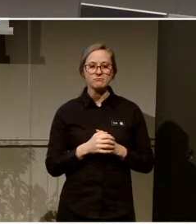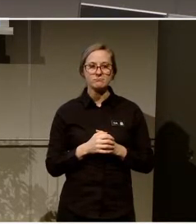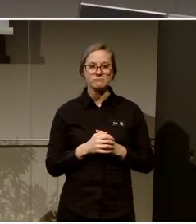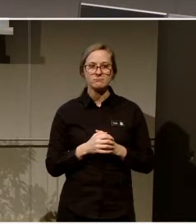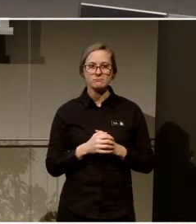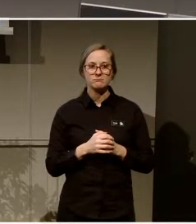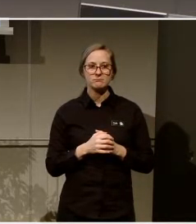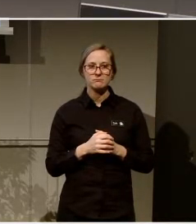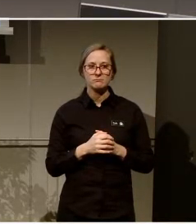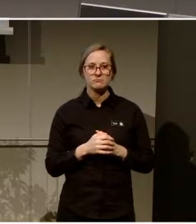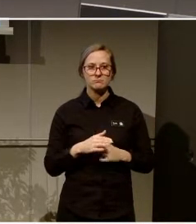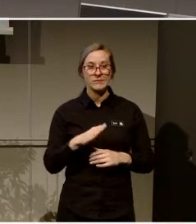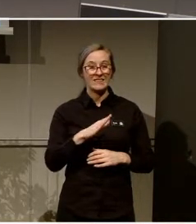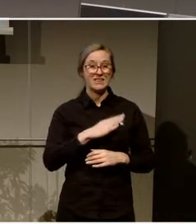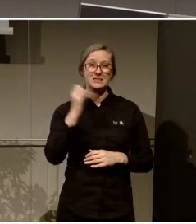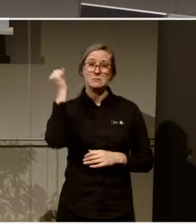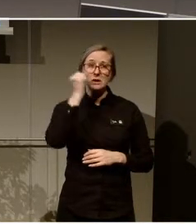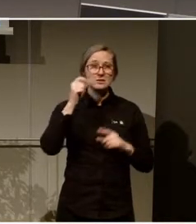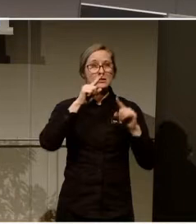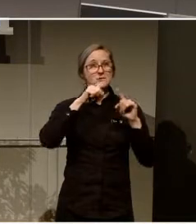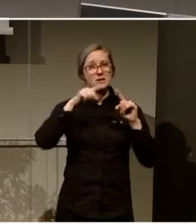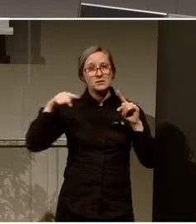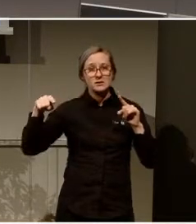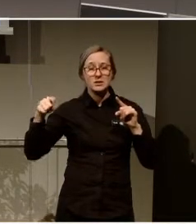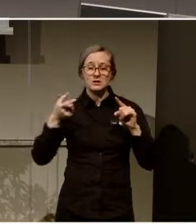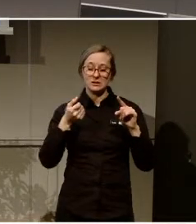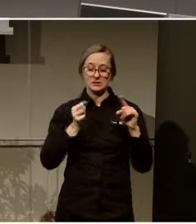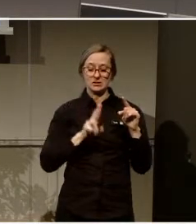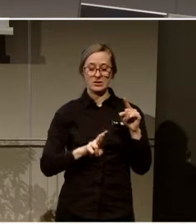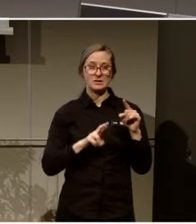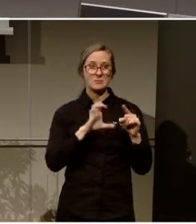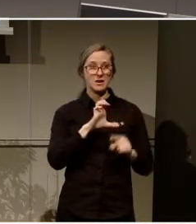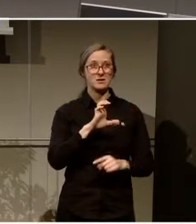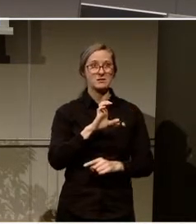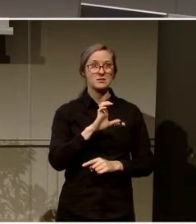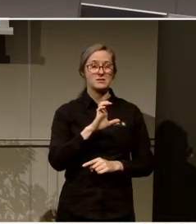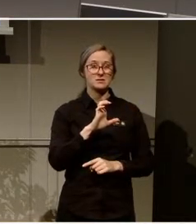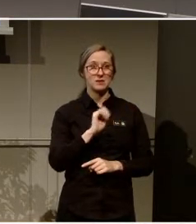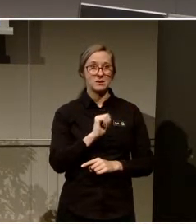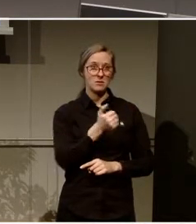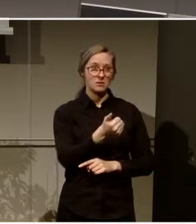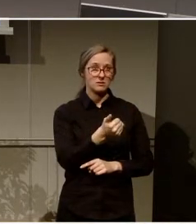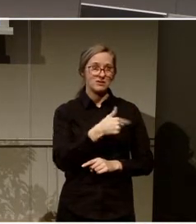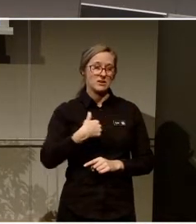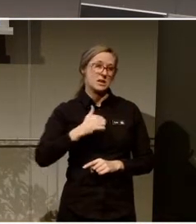Och det finns ju massor med statistik på det här, bland annat SCB som vi använder oss av.